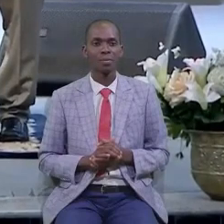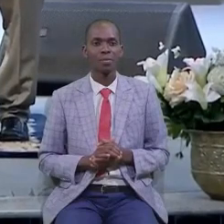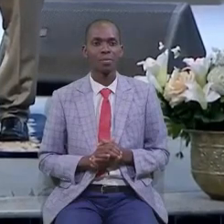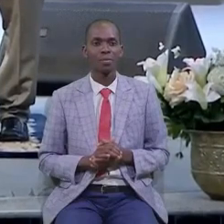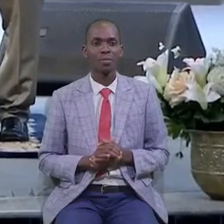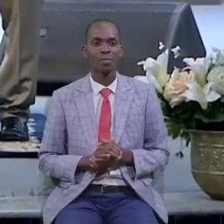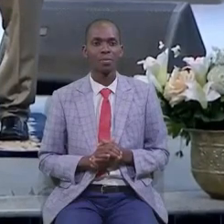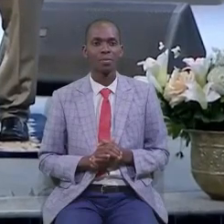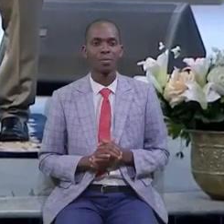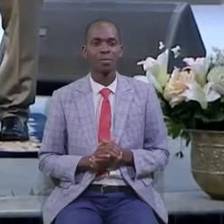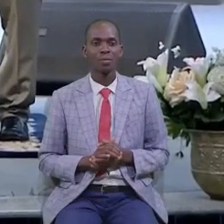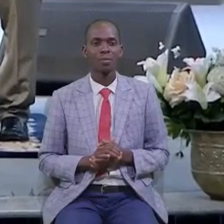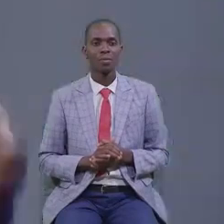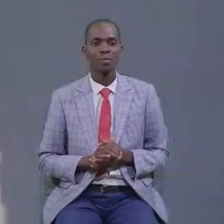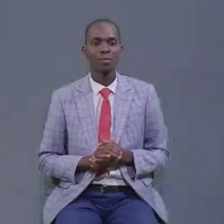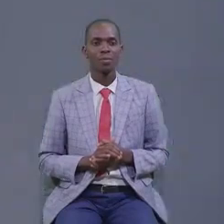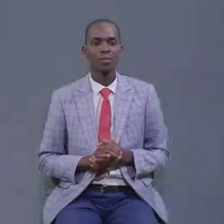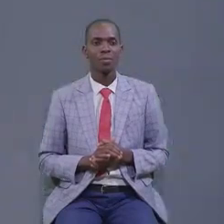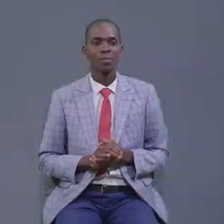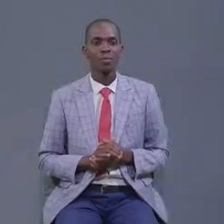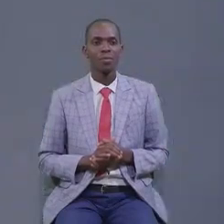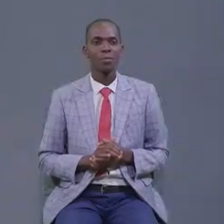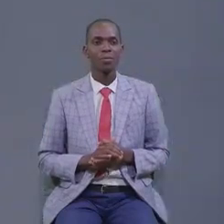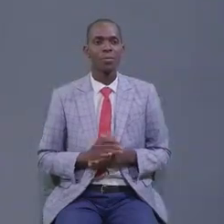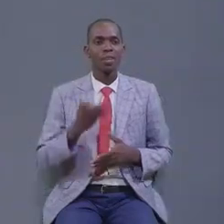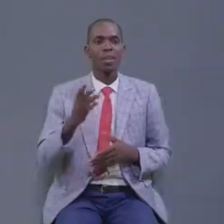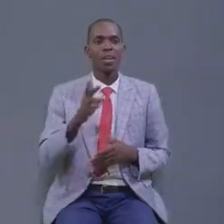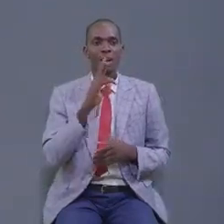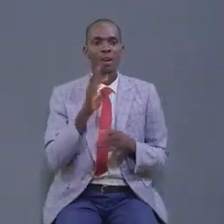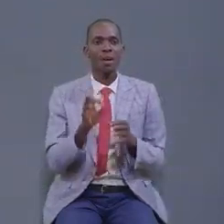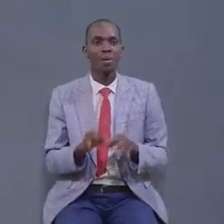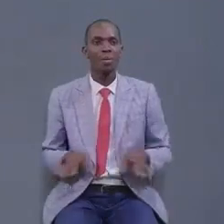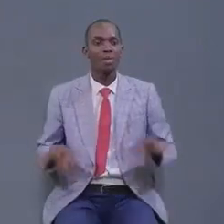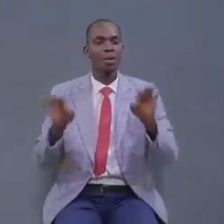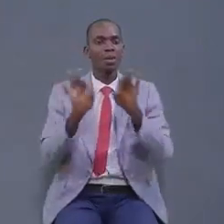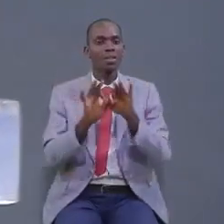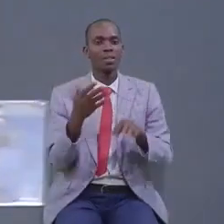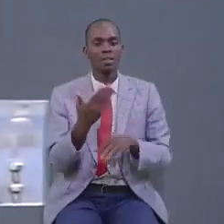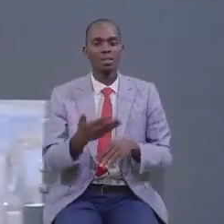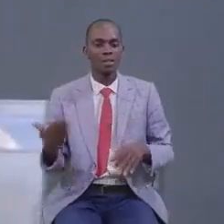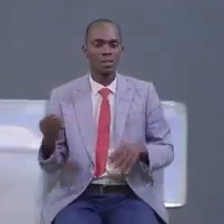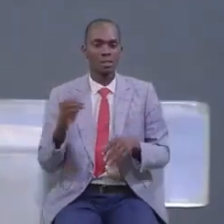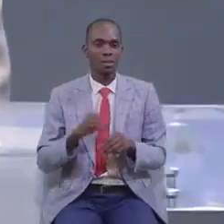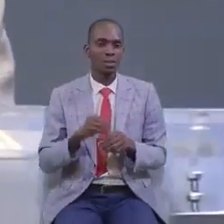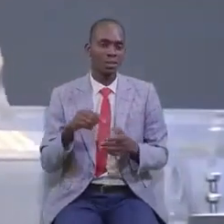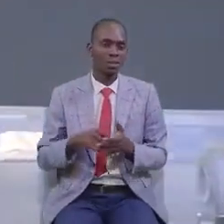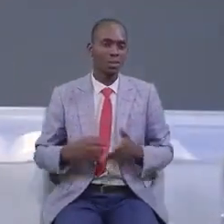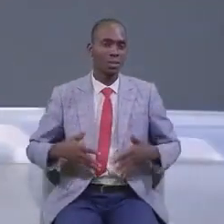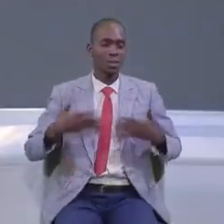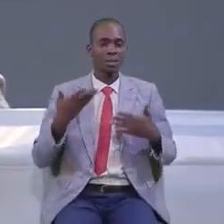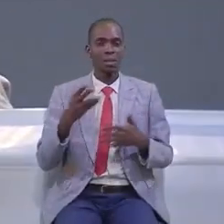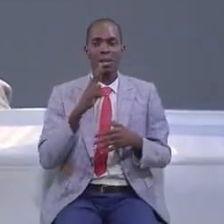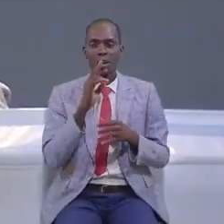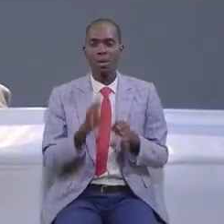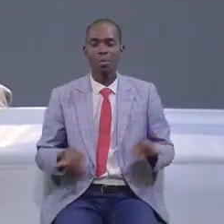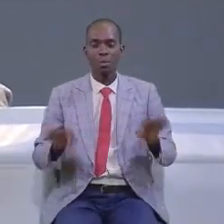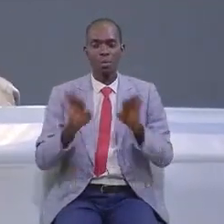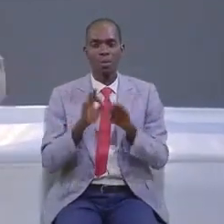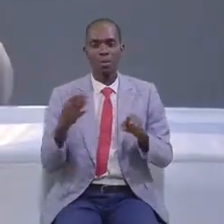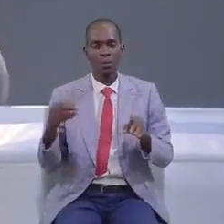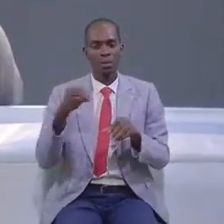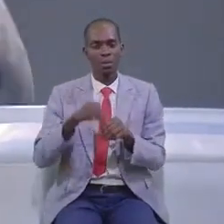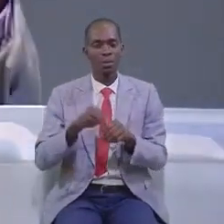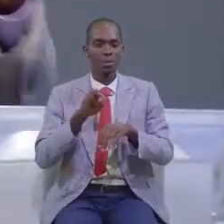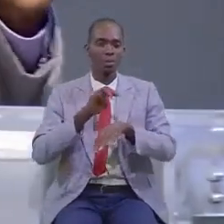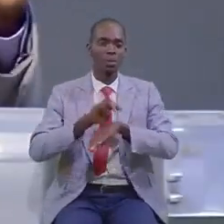అప్పగించుకొని ఉన్నారని మీకు తెలియను. There are priorities in life. జీవితంలో ప్రాధాన్యతలు ఉంటాయి, సేవలో